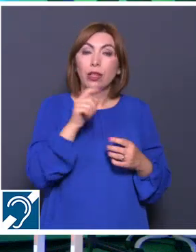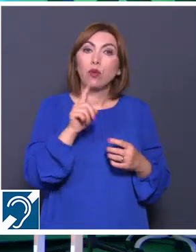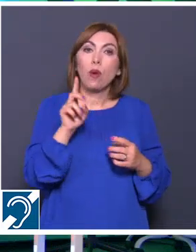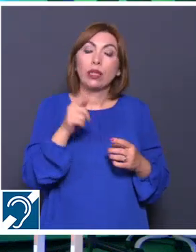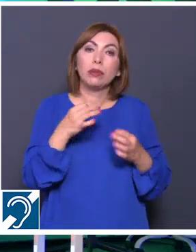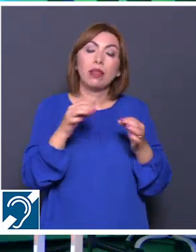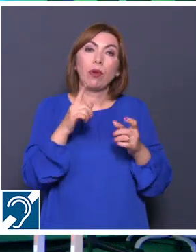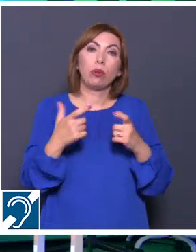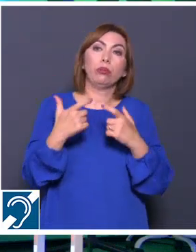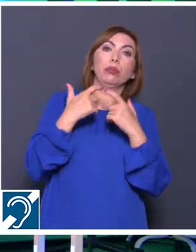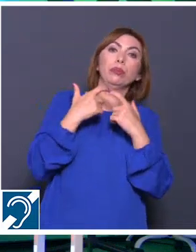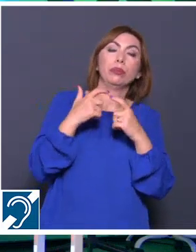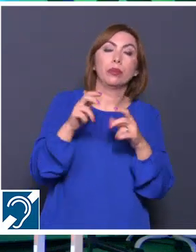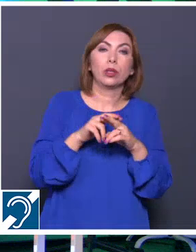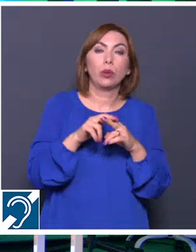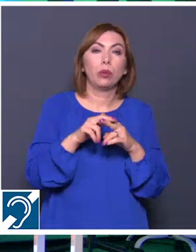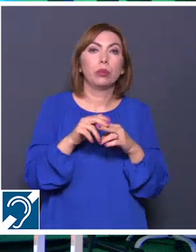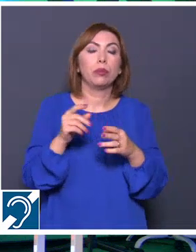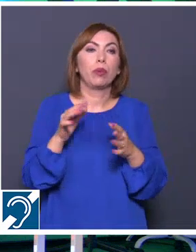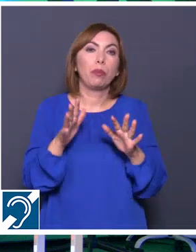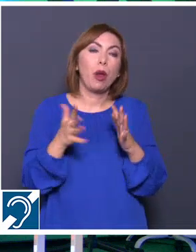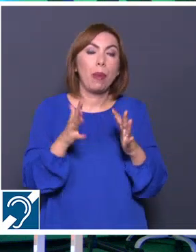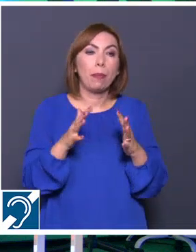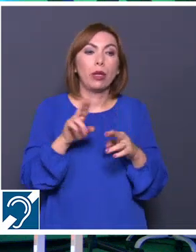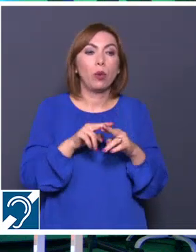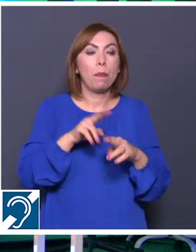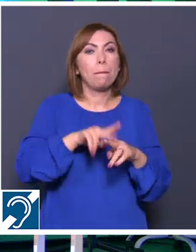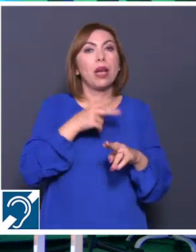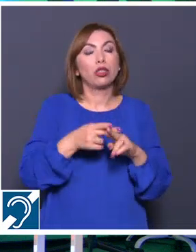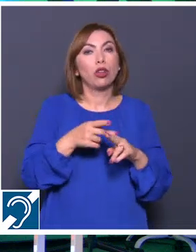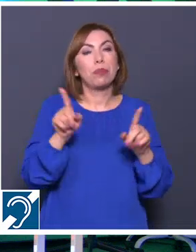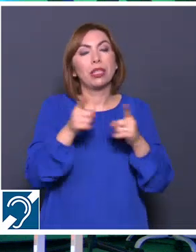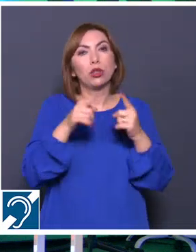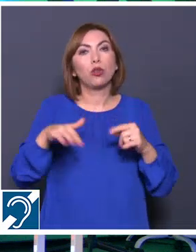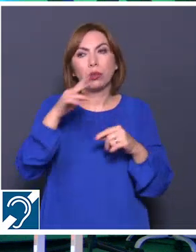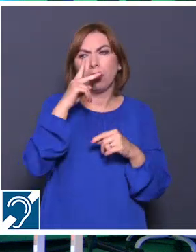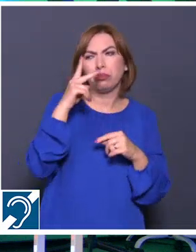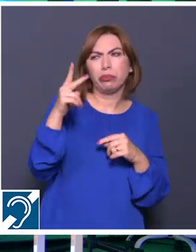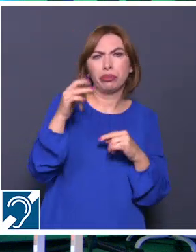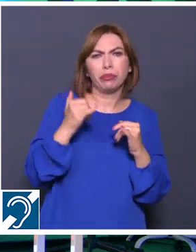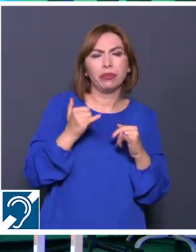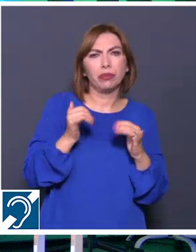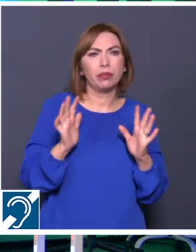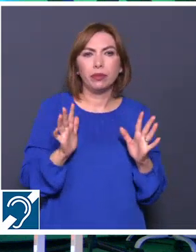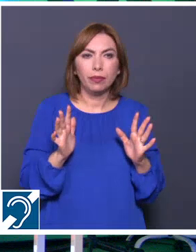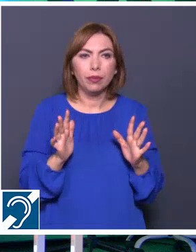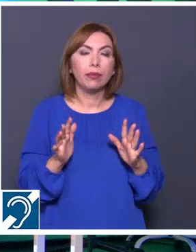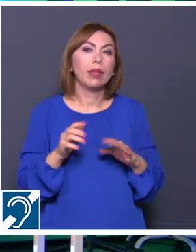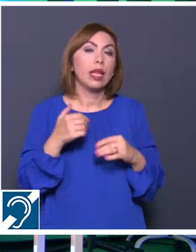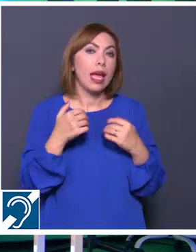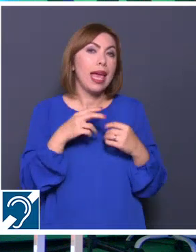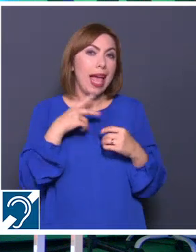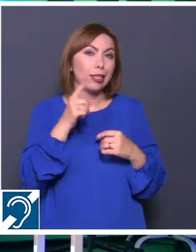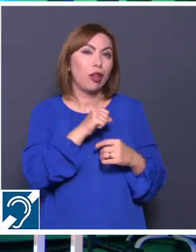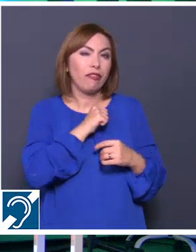un impediment, așa cum îl, probabil cum majoritatea instrumentiștilor îl privesc astăzi. E o